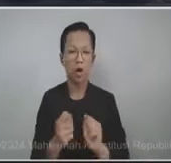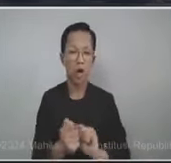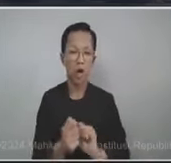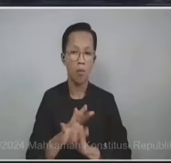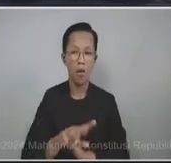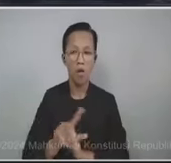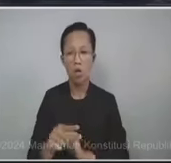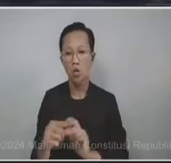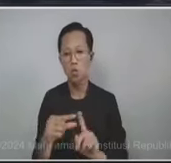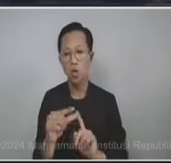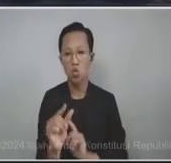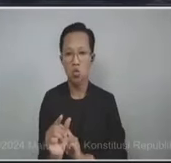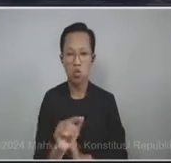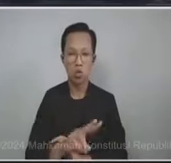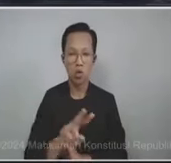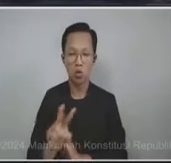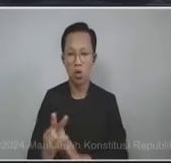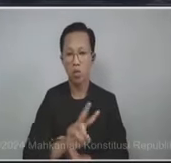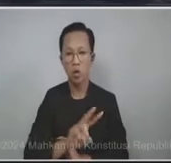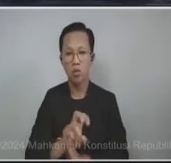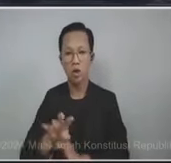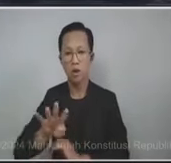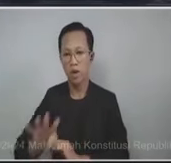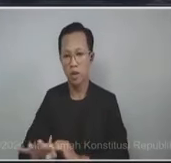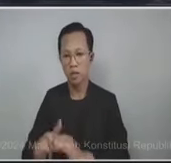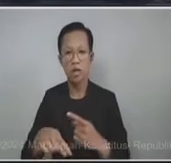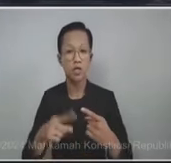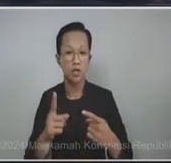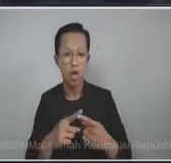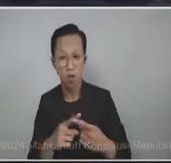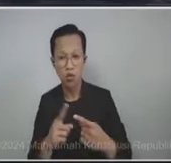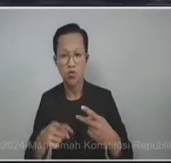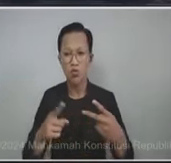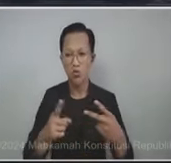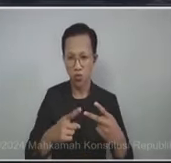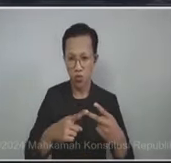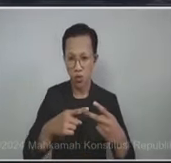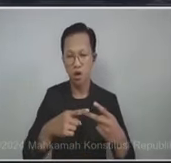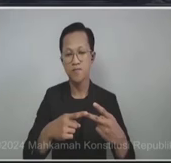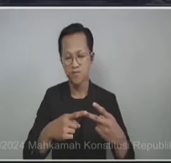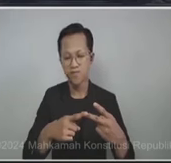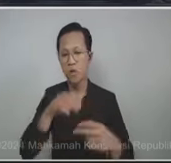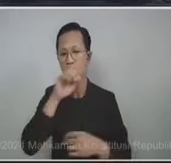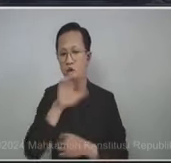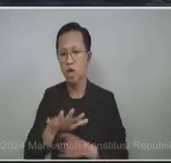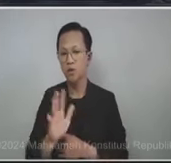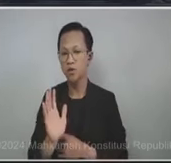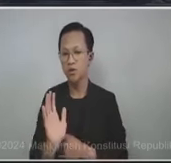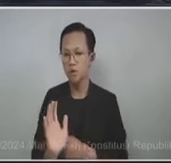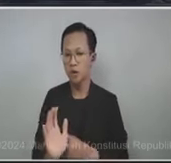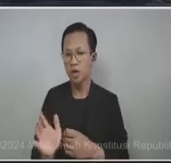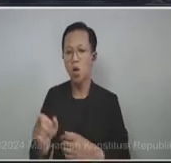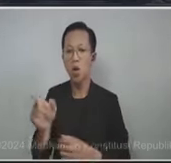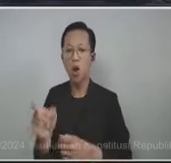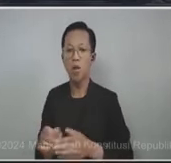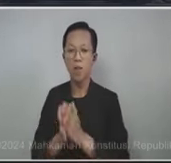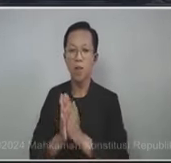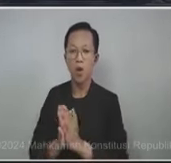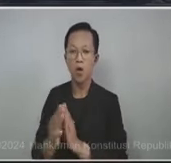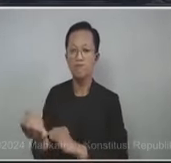22 Gar 224 angka 1 dan 2 dan seterusnya dianggap diucapkan pemohon memohon agar mahkamah